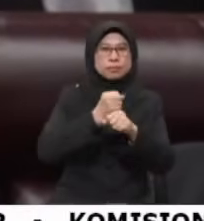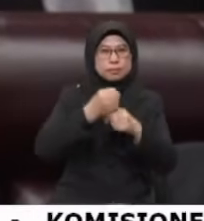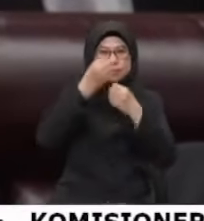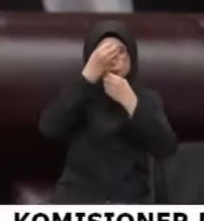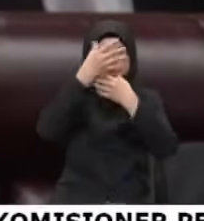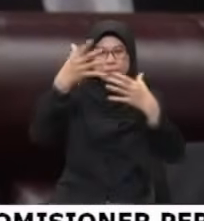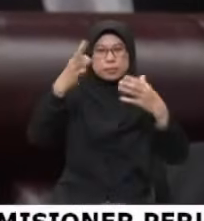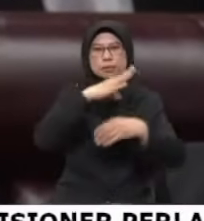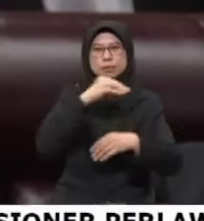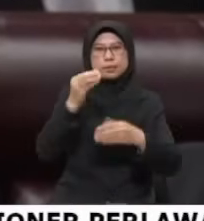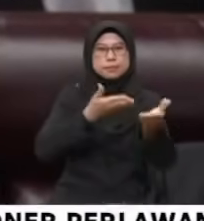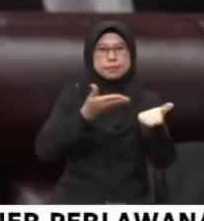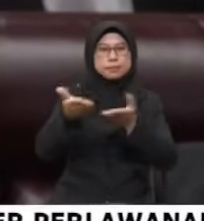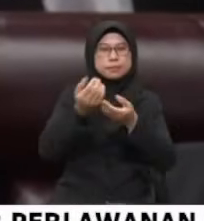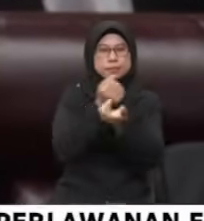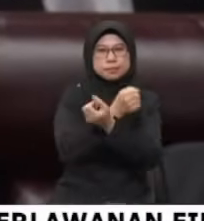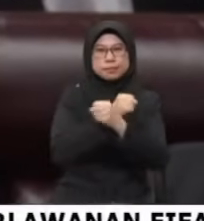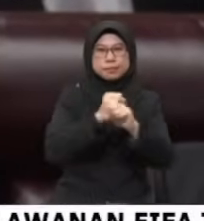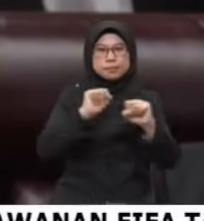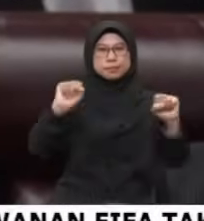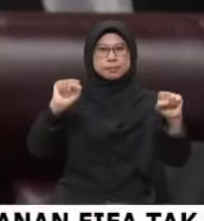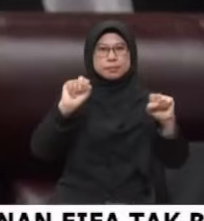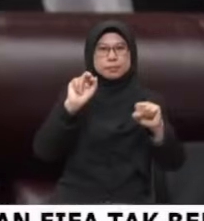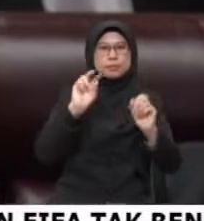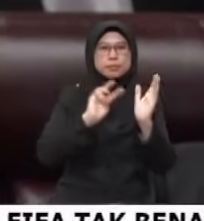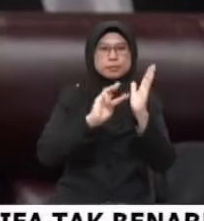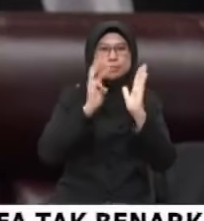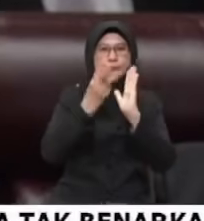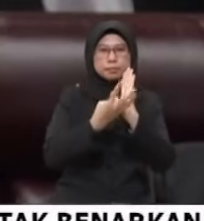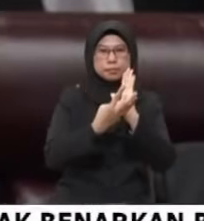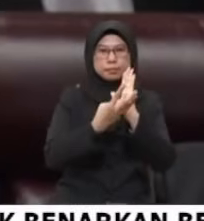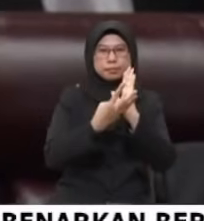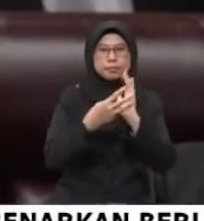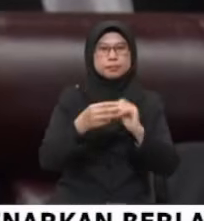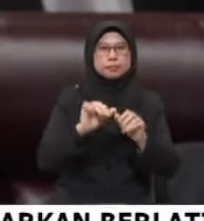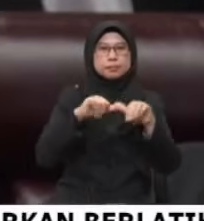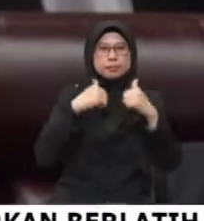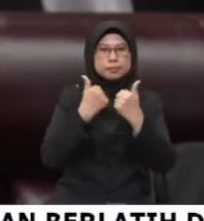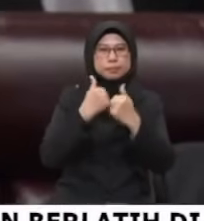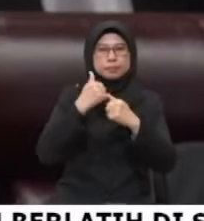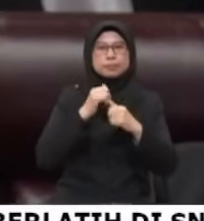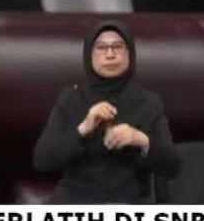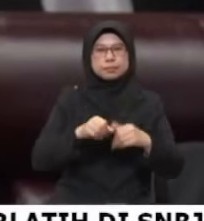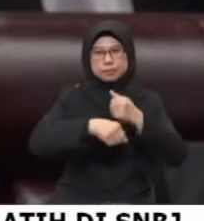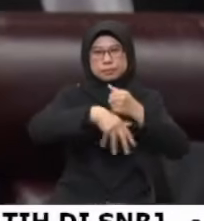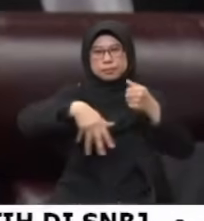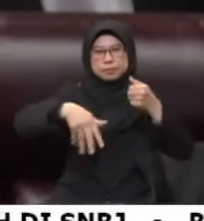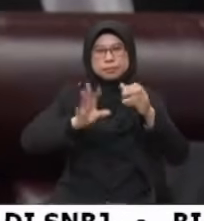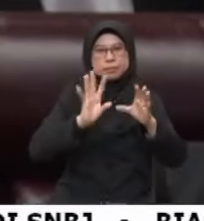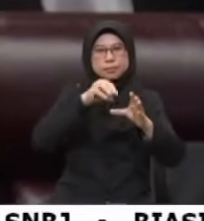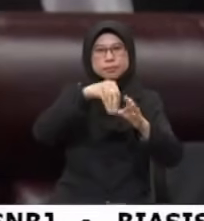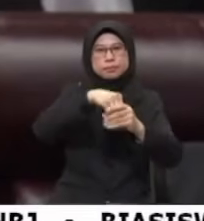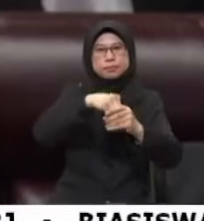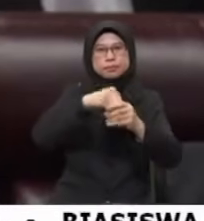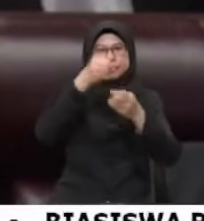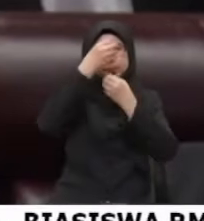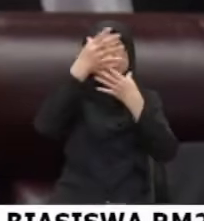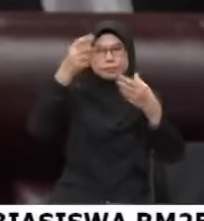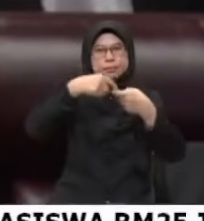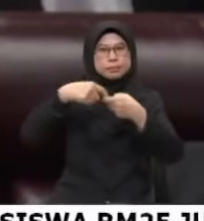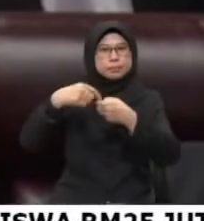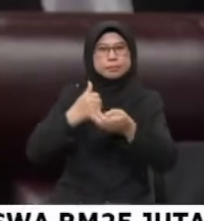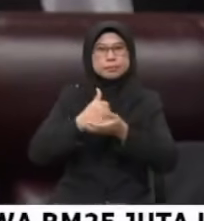maklumat serta perkhidmatan yang disediakan oleh kpwkm dan agensi di bawahnya termasuklah maklumat